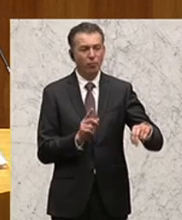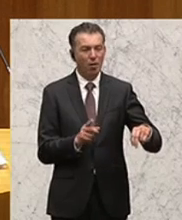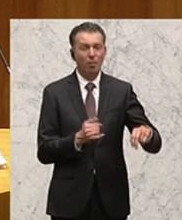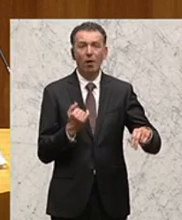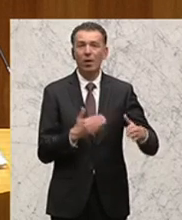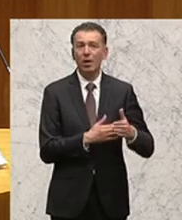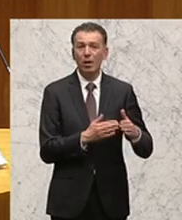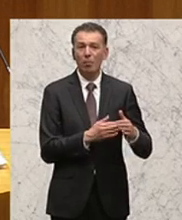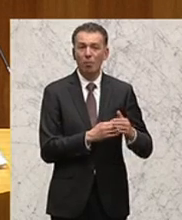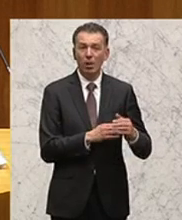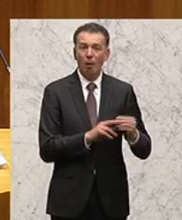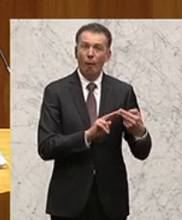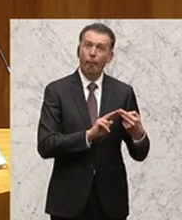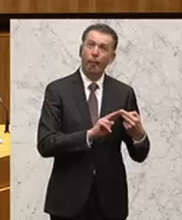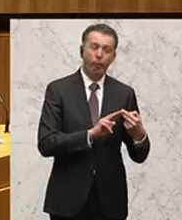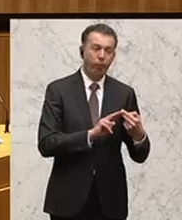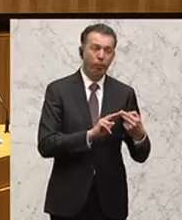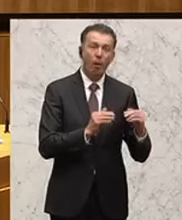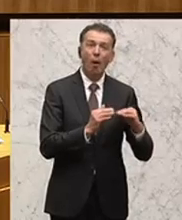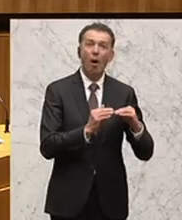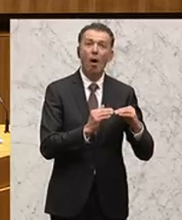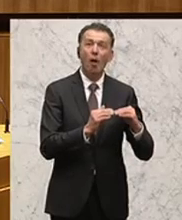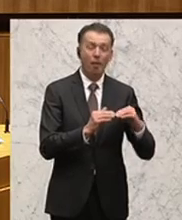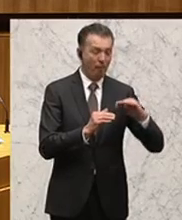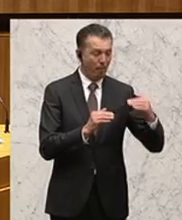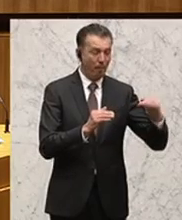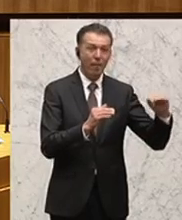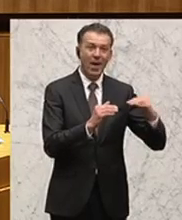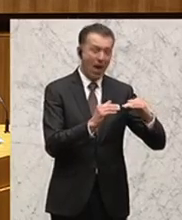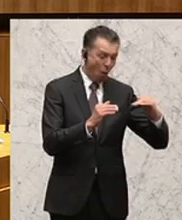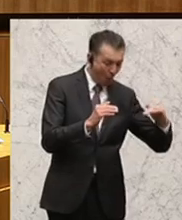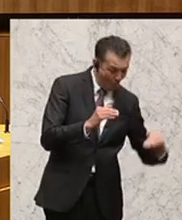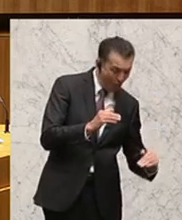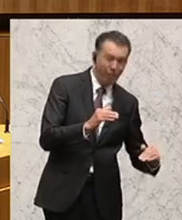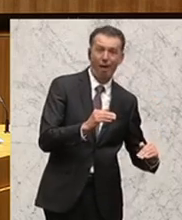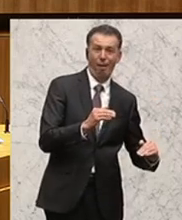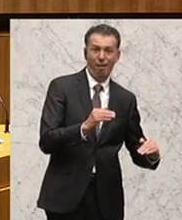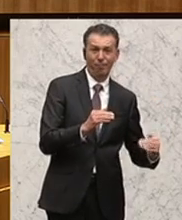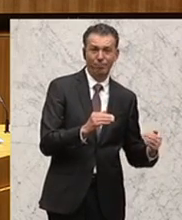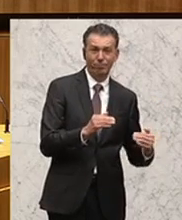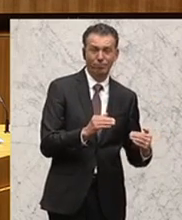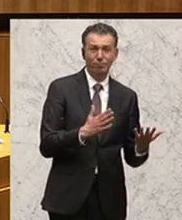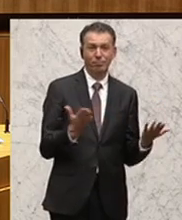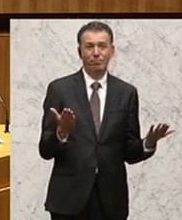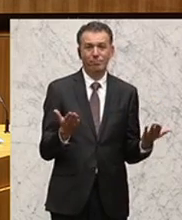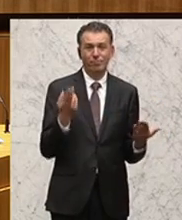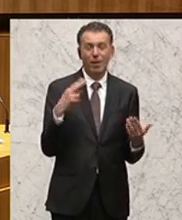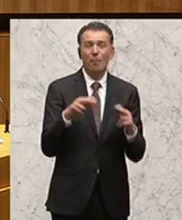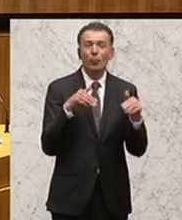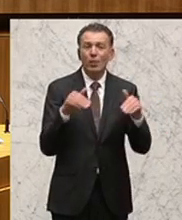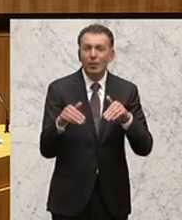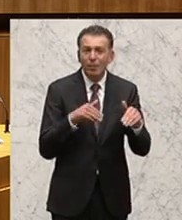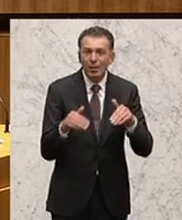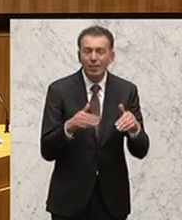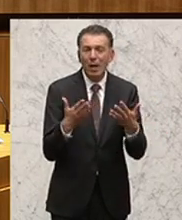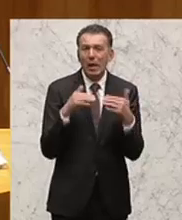aber immer noch 500 Meter unter Meeresniveau, was die Klimaschutzanstrengungen angeht, Herr Bundesminister. Und dieser